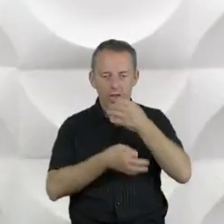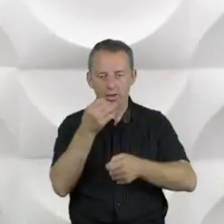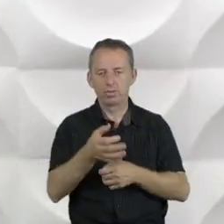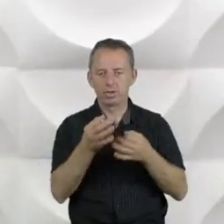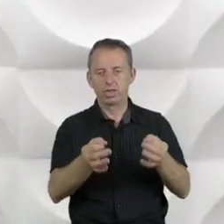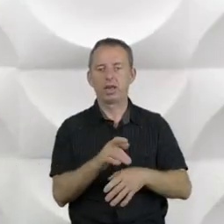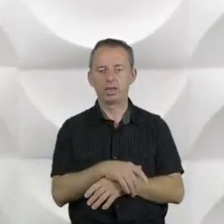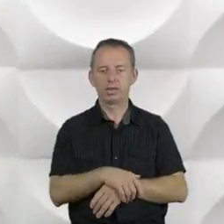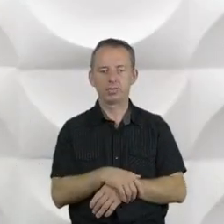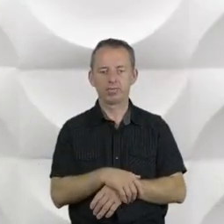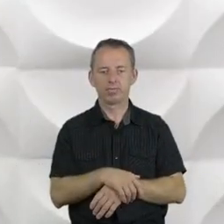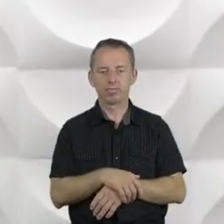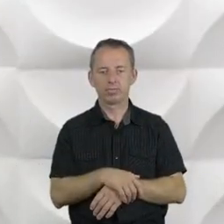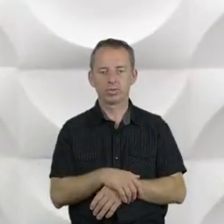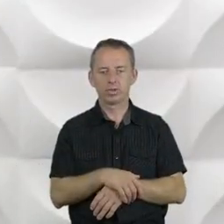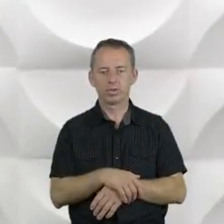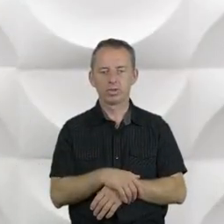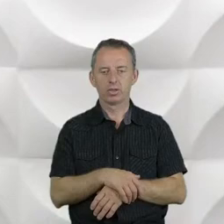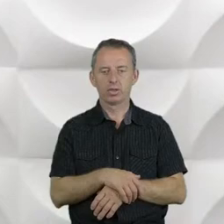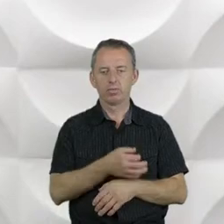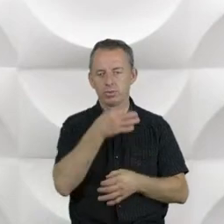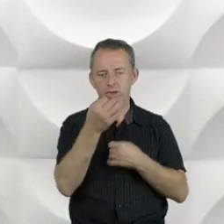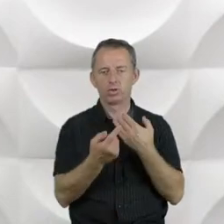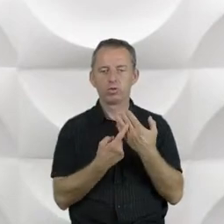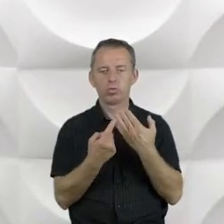teraz. Jest to pieśń numer